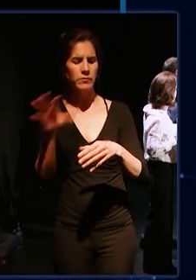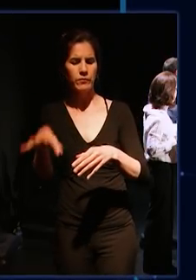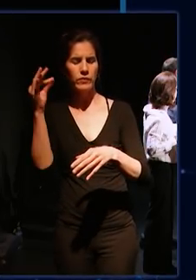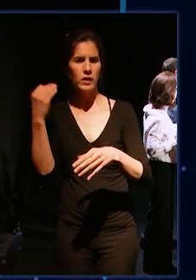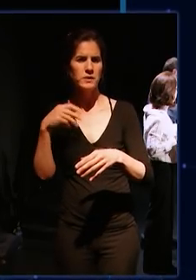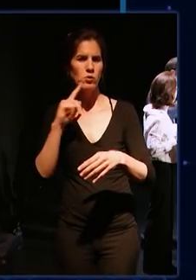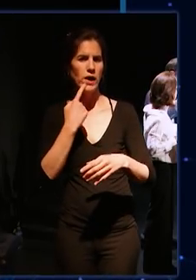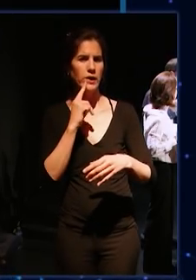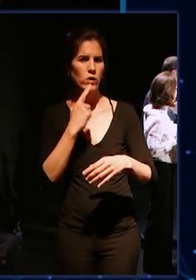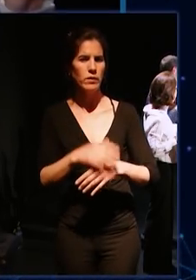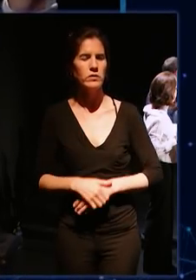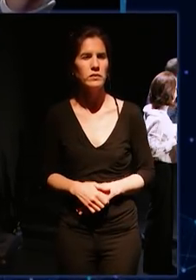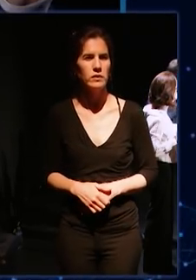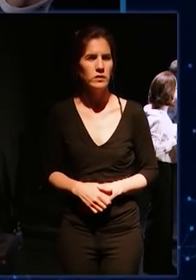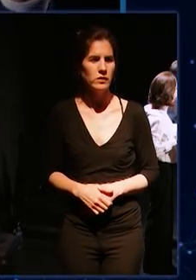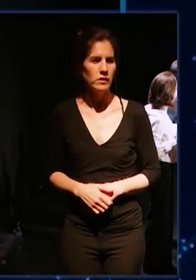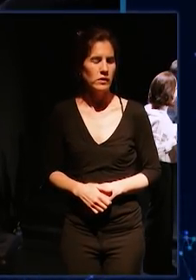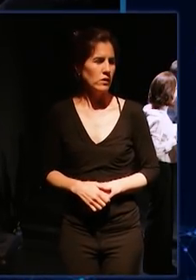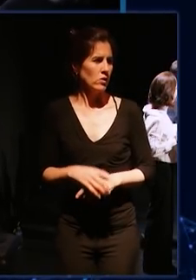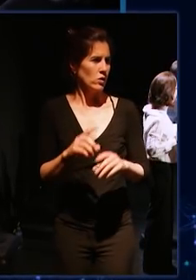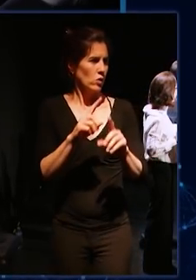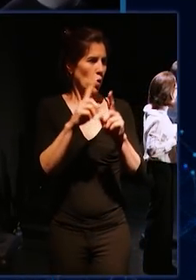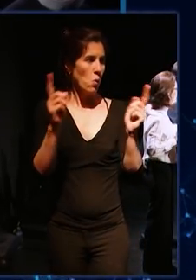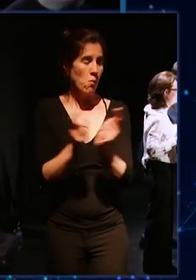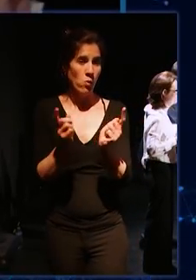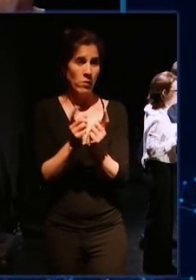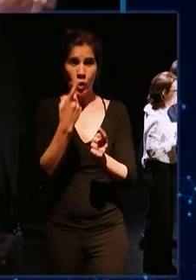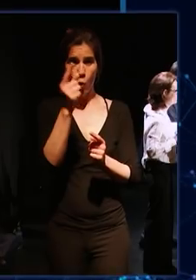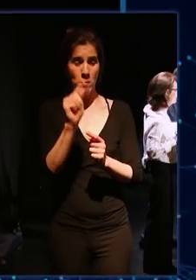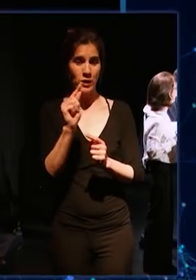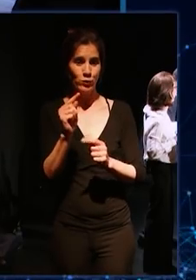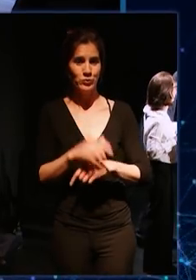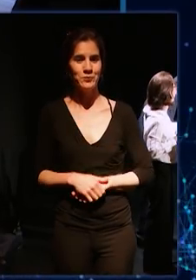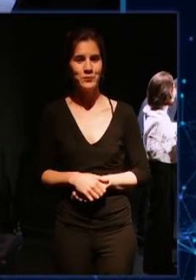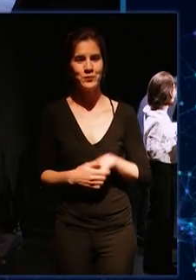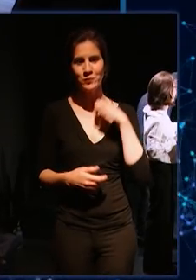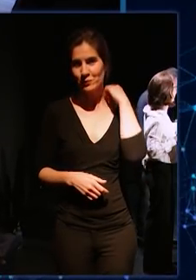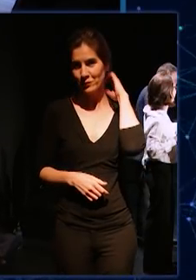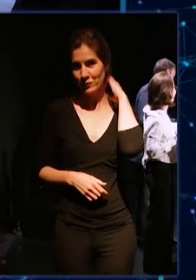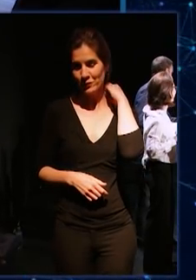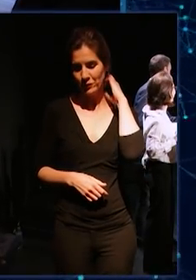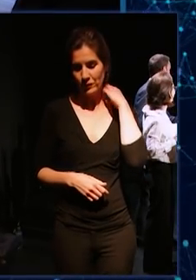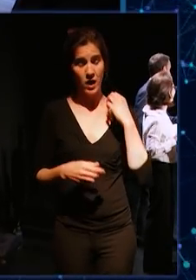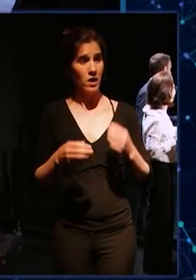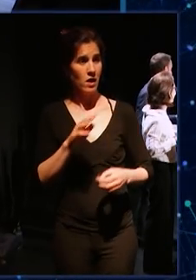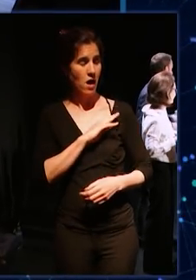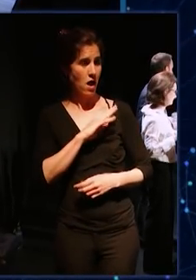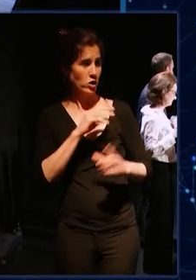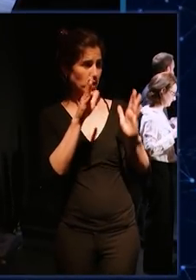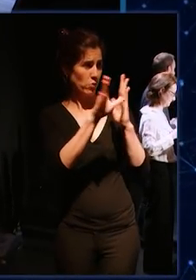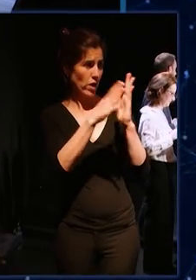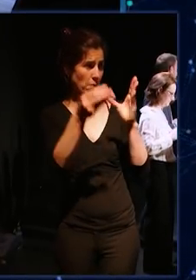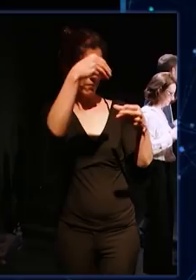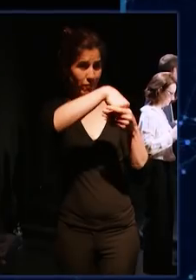Enric Oliver. Molt breument, en un minutet. Sí. En el nostre programa diem que l'esport